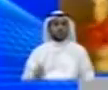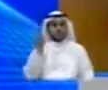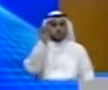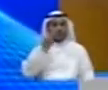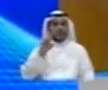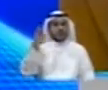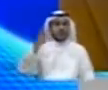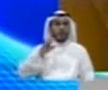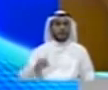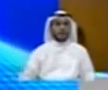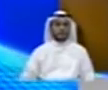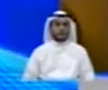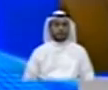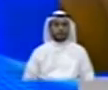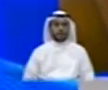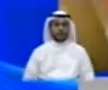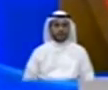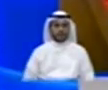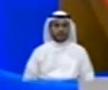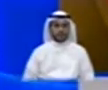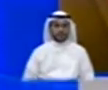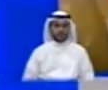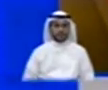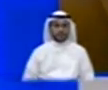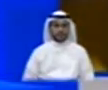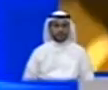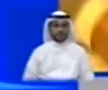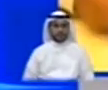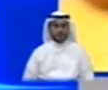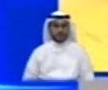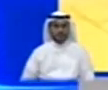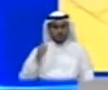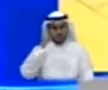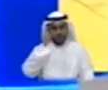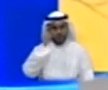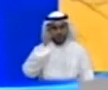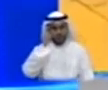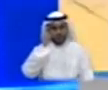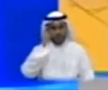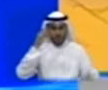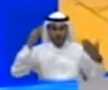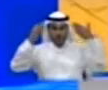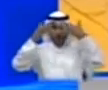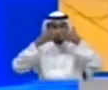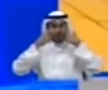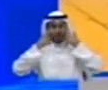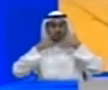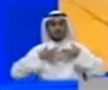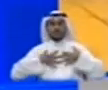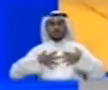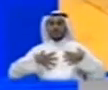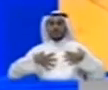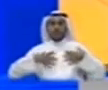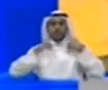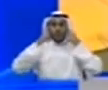كيف وجدتم صدى هذا على الأخوة الأندونيسيين؟ لا طبعا كانوا ممنونين بشكل غير معقول، يعني كان